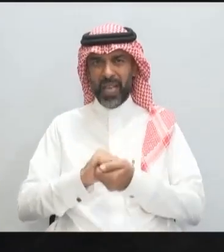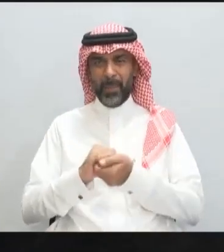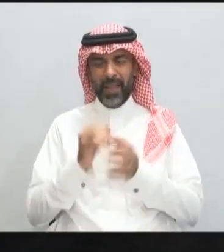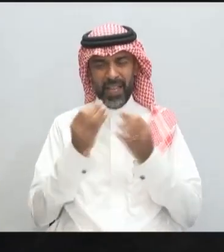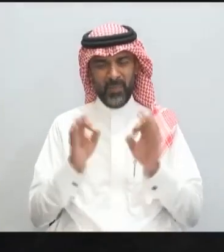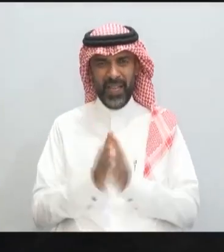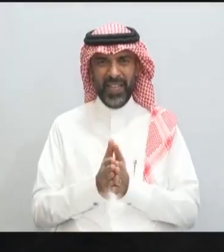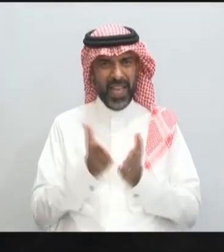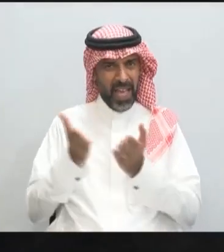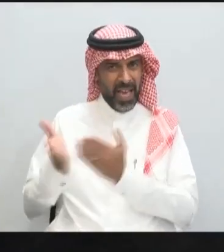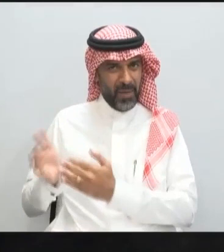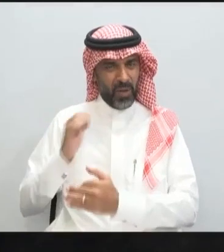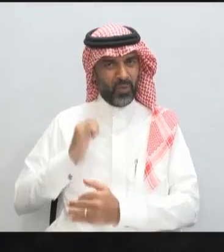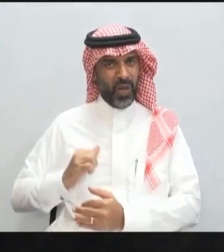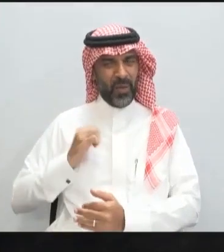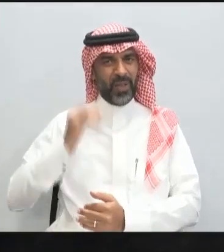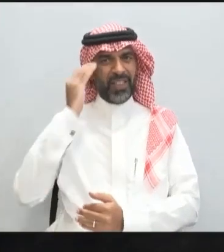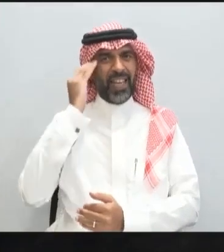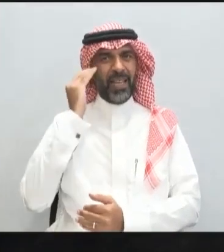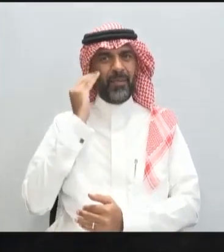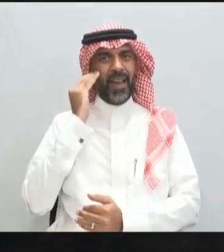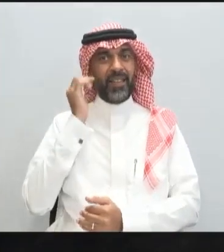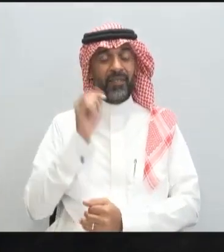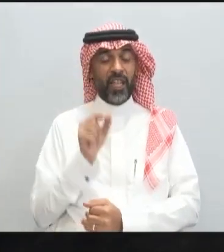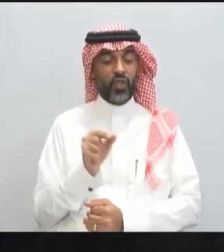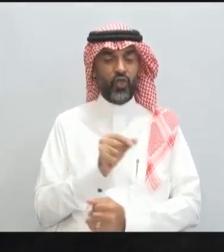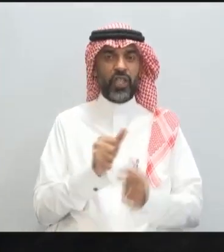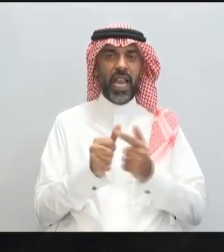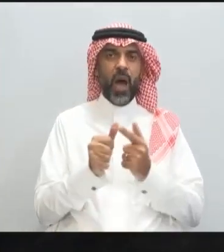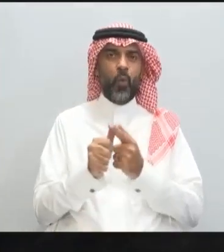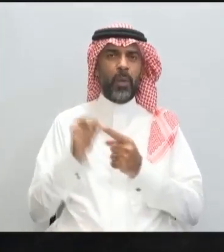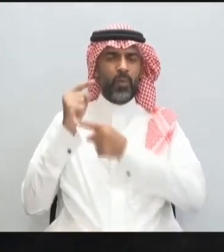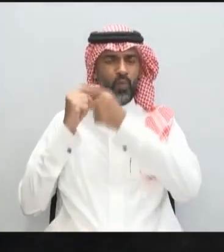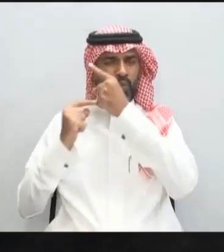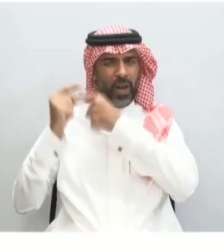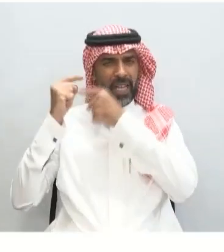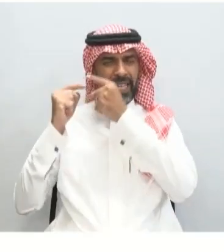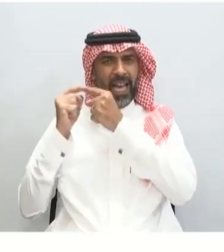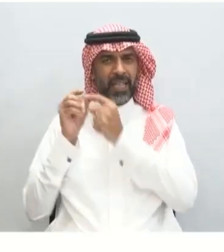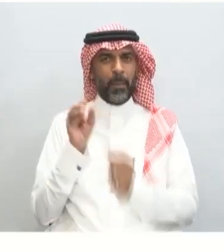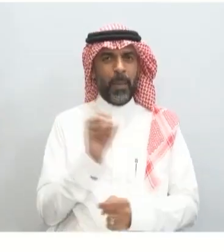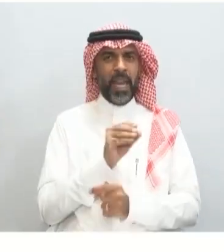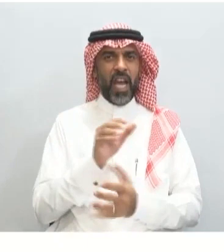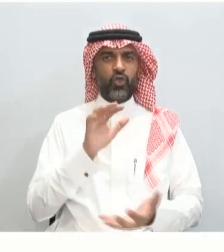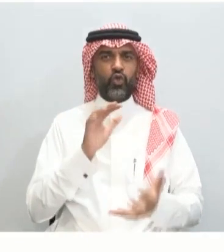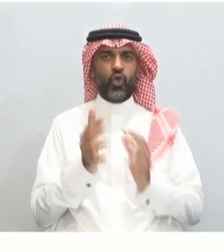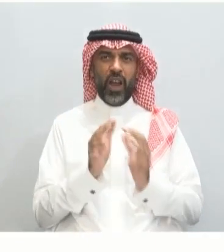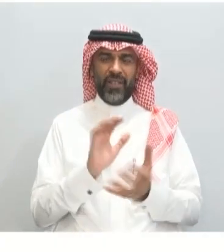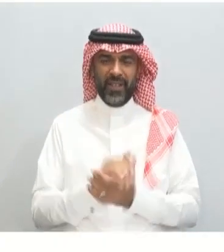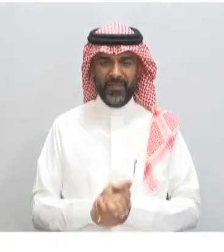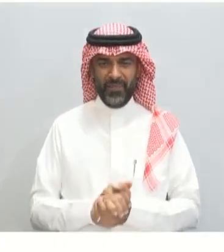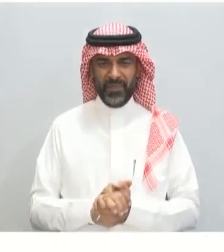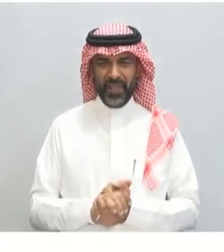وصحبه اجمعين اهلا بكم ابنائي وبناتي الطلاب في الجزء الاول من اثراءات منهج الجغرافيا انا وانتم